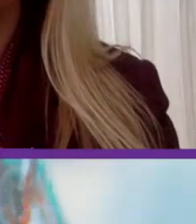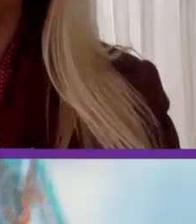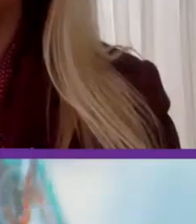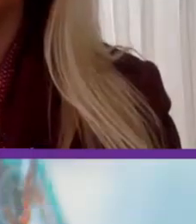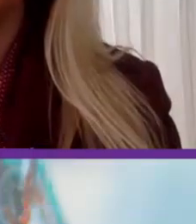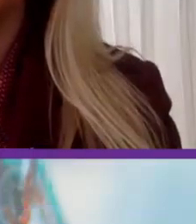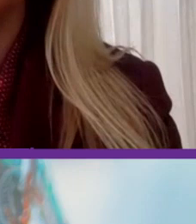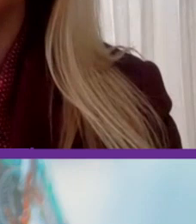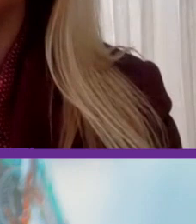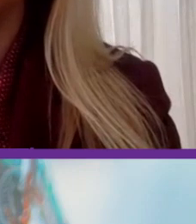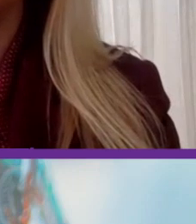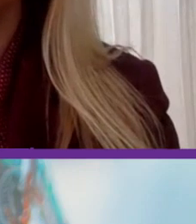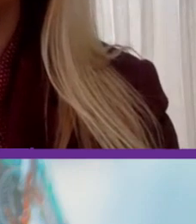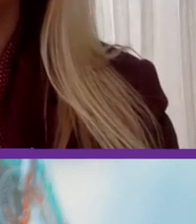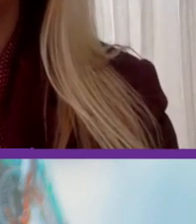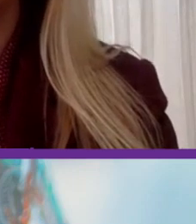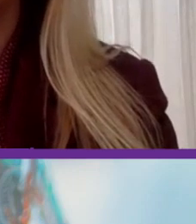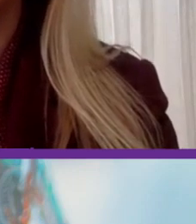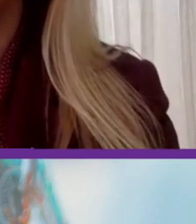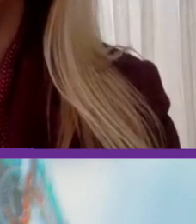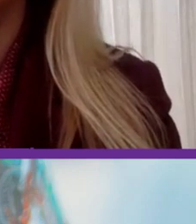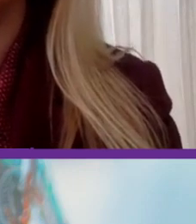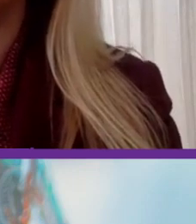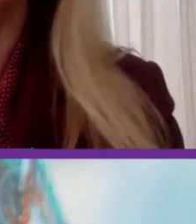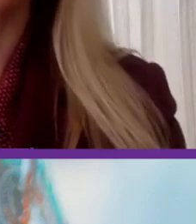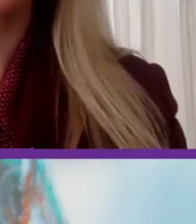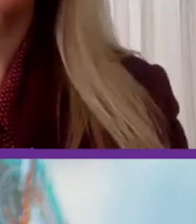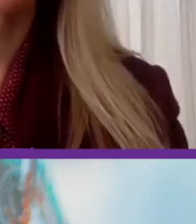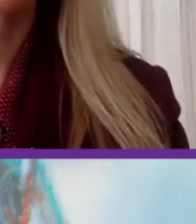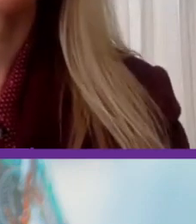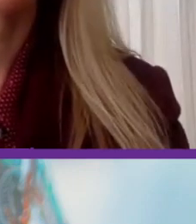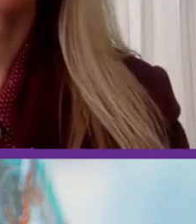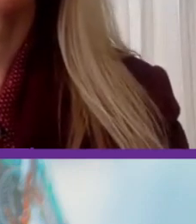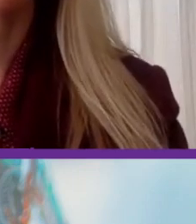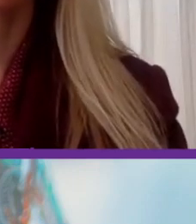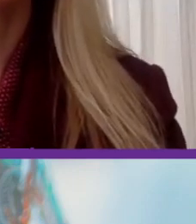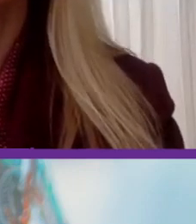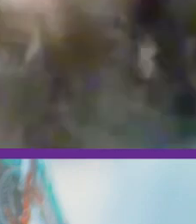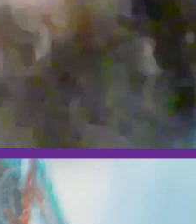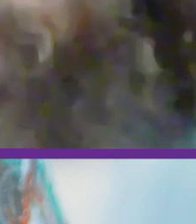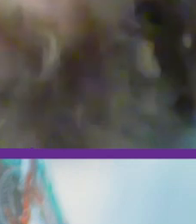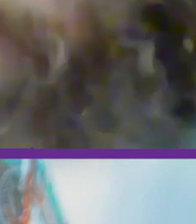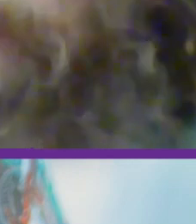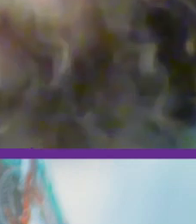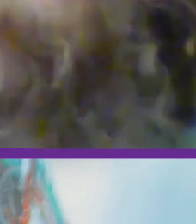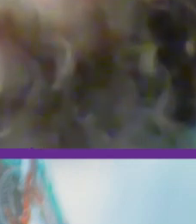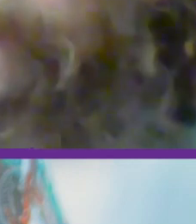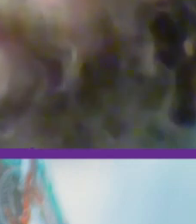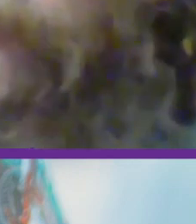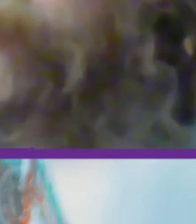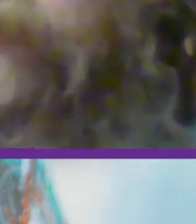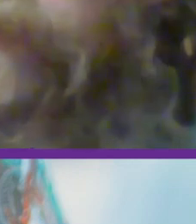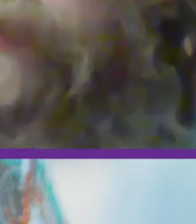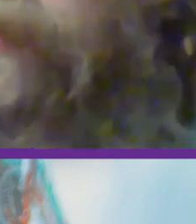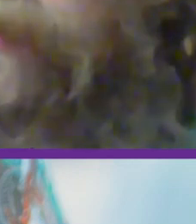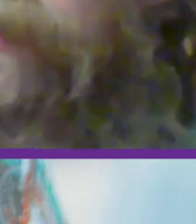Paldies, Elīna. Māri, vai jūs teiksiet? Es varu tikai piekrist, ka tomēr daudz no vecākiem ir atkarīgs, jo galu galā nevar visu